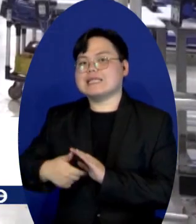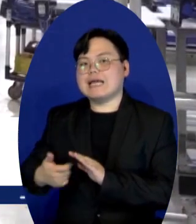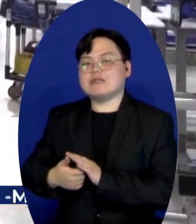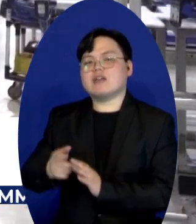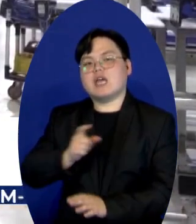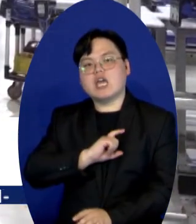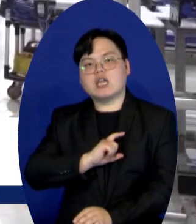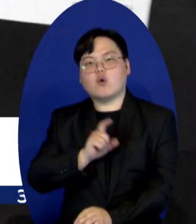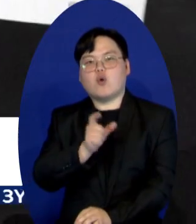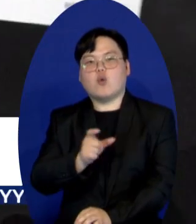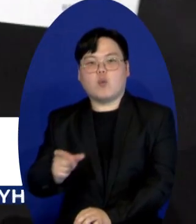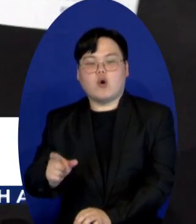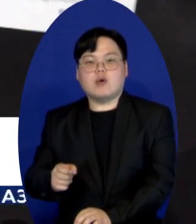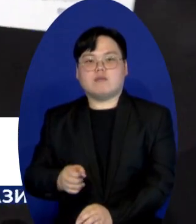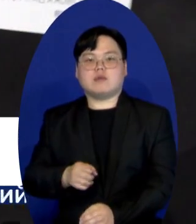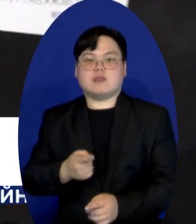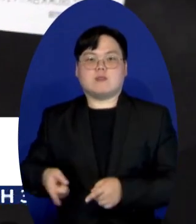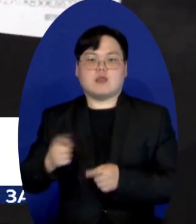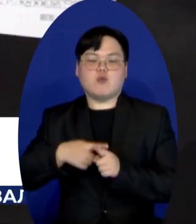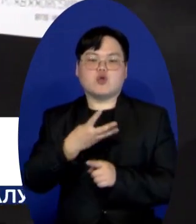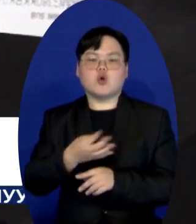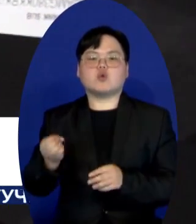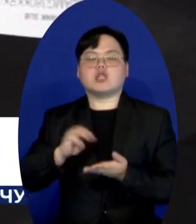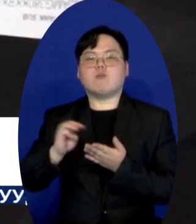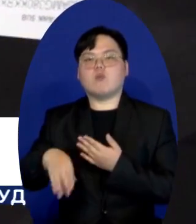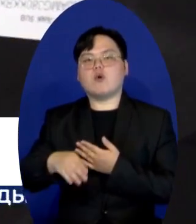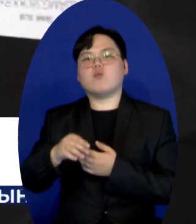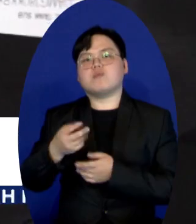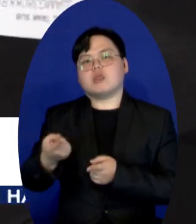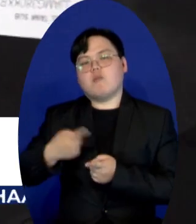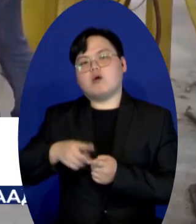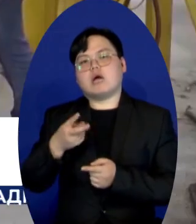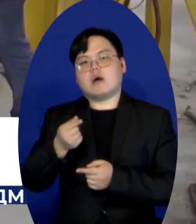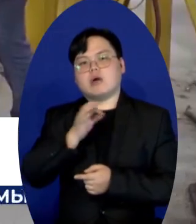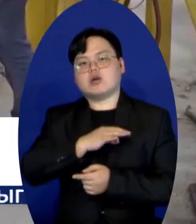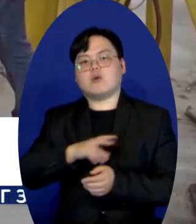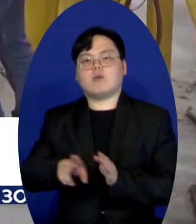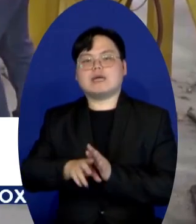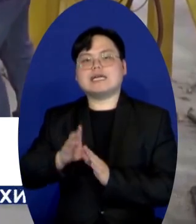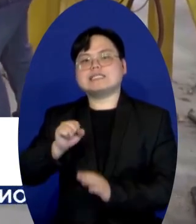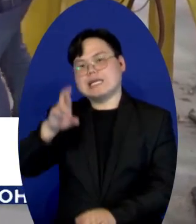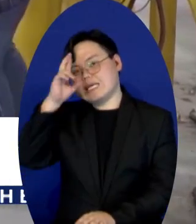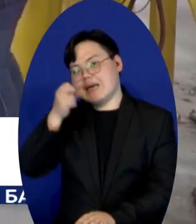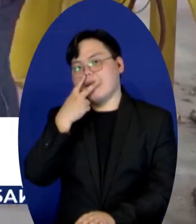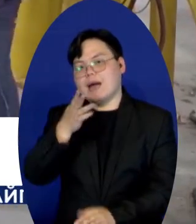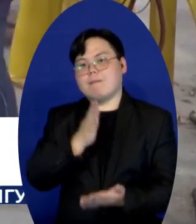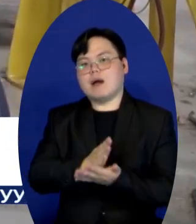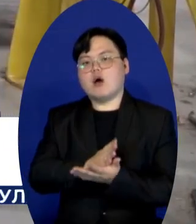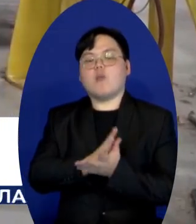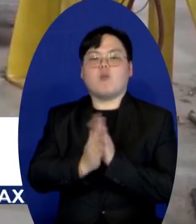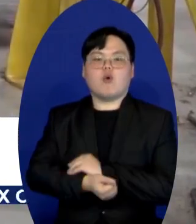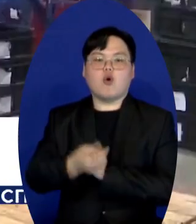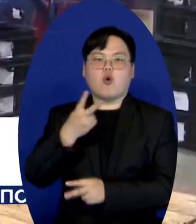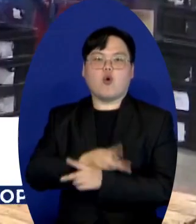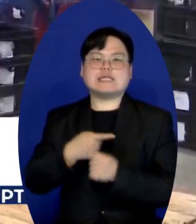эрх мэдэл өргөжснөөр 400 тэрбум долларын нэмэлт орлого төсөвт төвлөрүүлэх боломж бүрднэ гэж сангийн яам нь үзсэн байна. Гэхдээ энэ